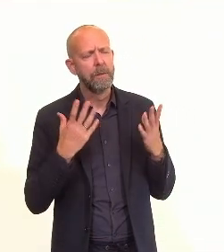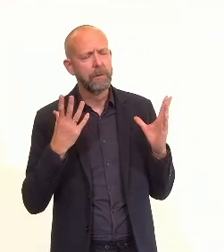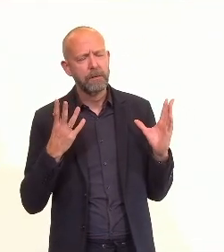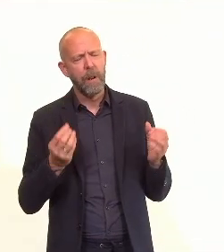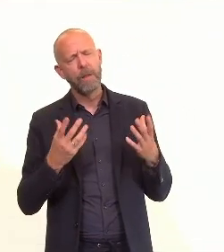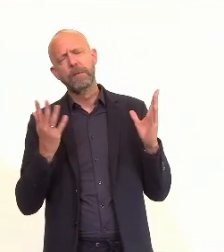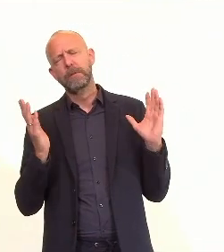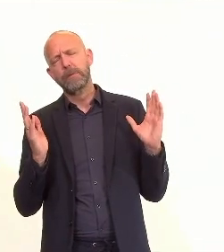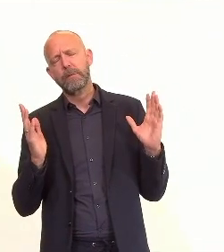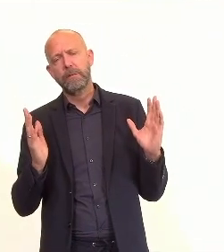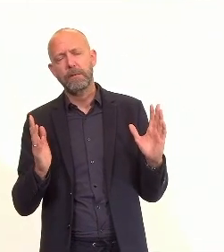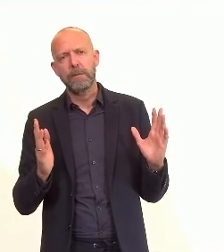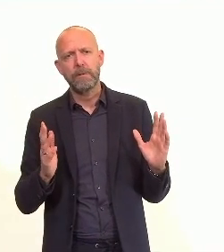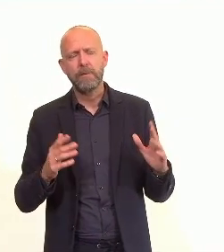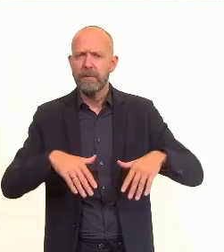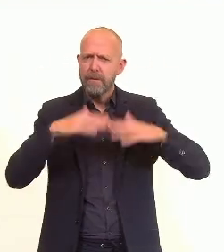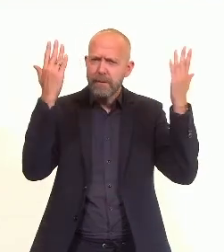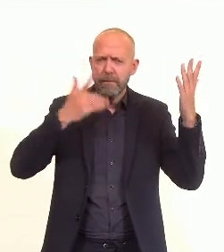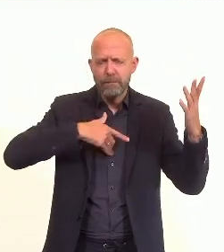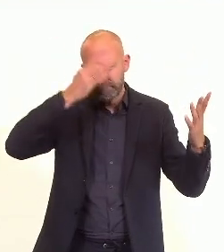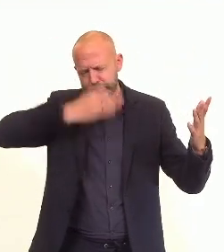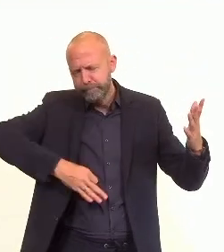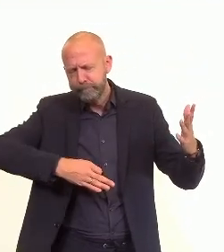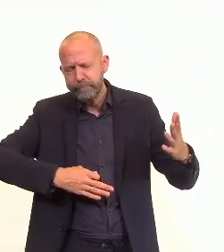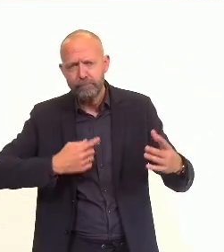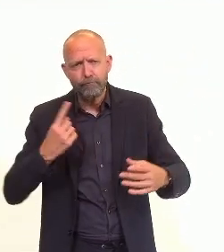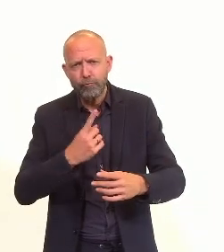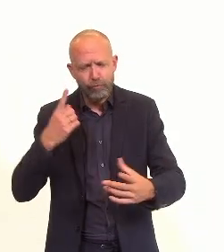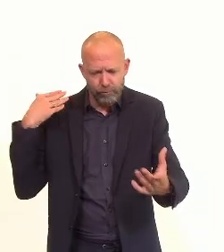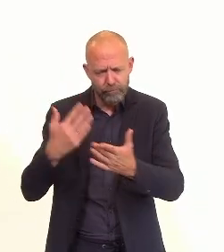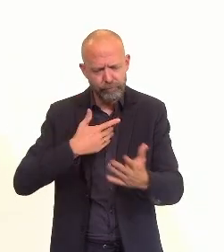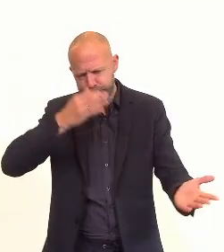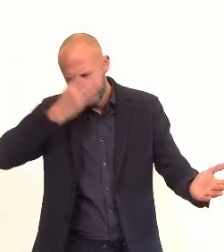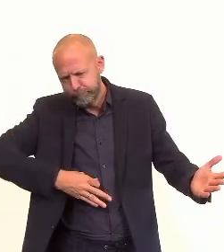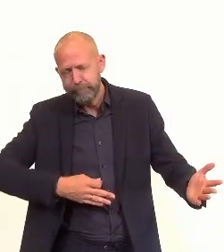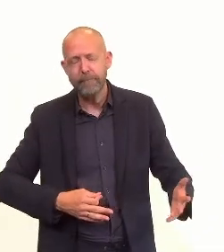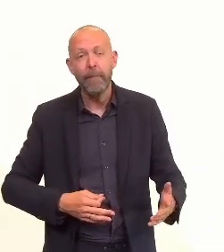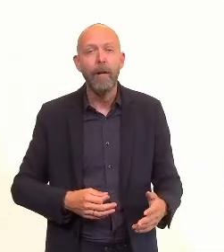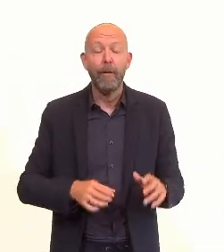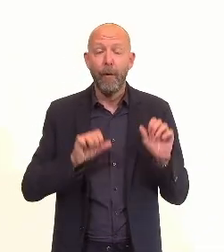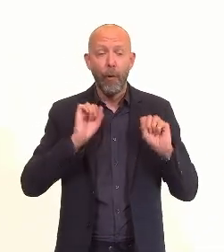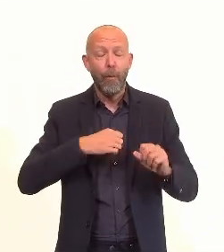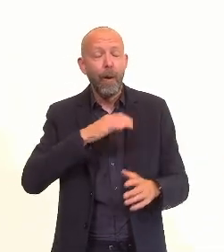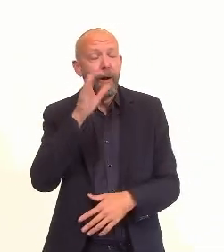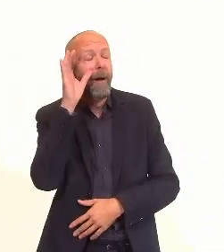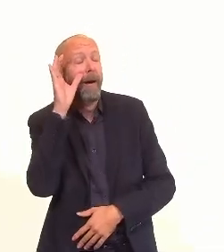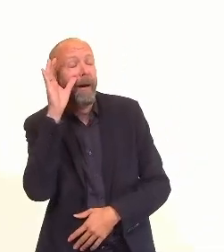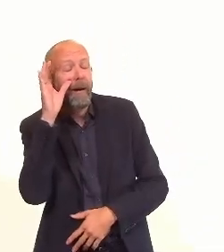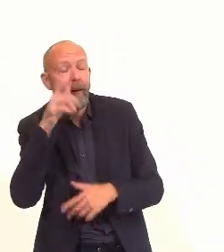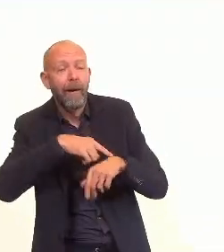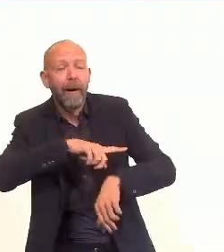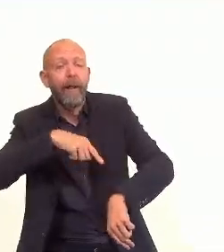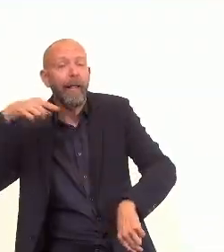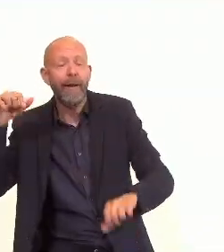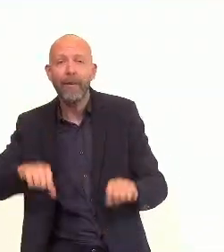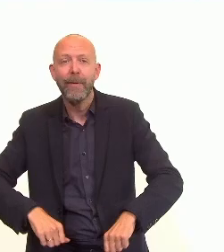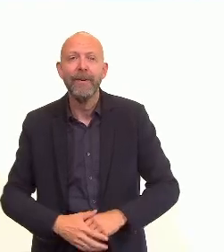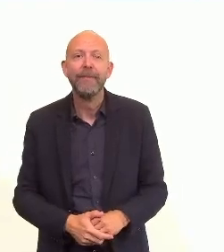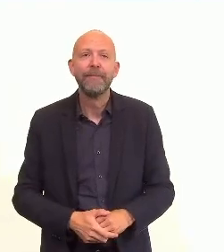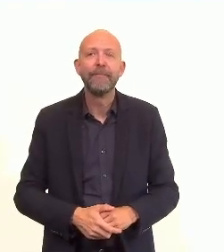peu. Tant pis, je prends des risques, je les ai toujours pris. On pourrait passer des heures avec vous, Francine. Magali, un dernier mot sur les apports